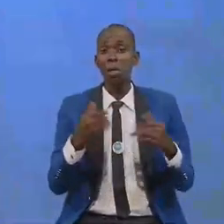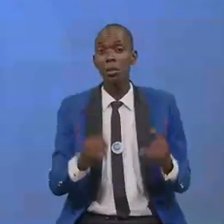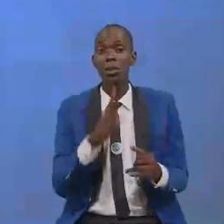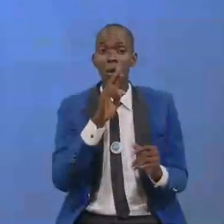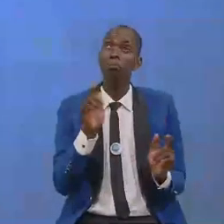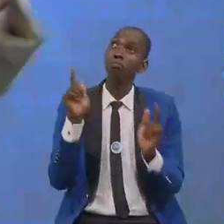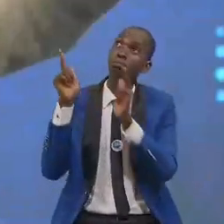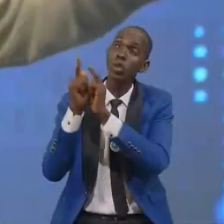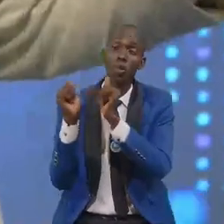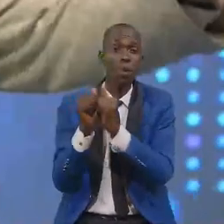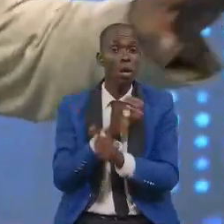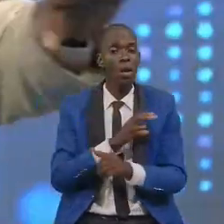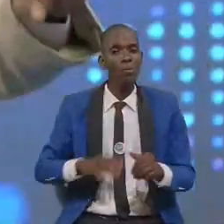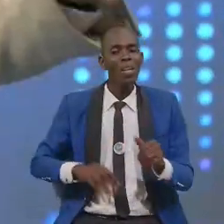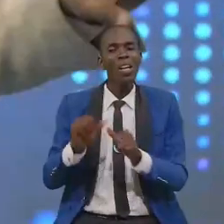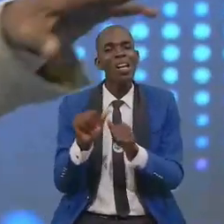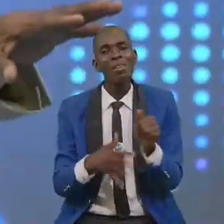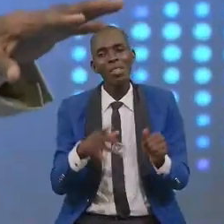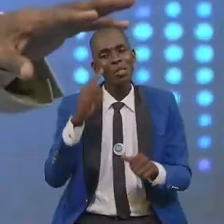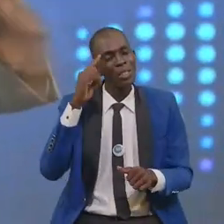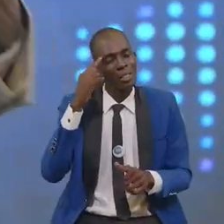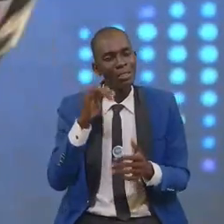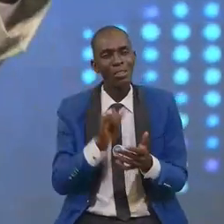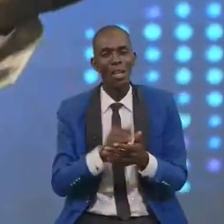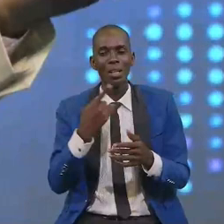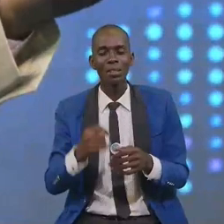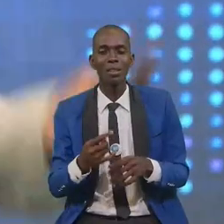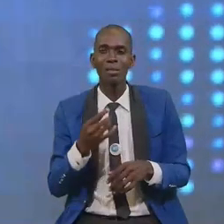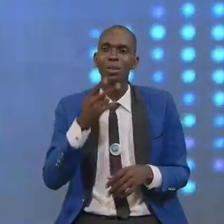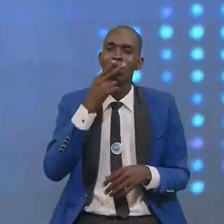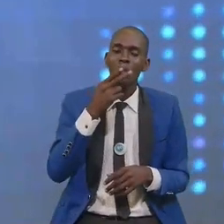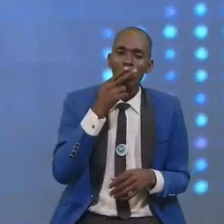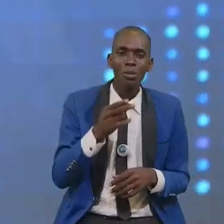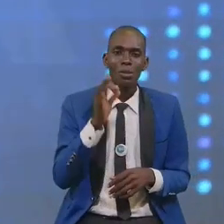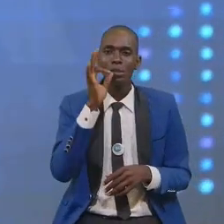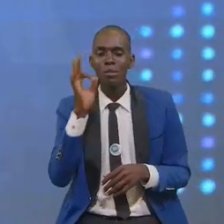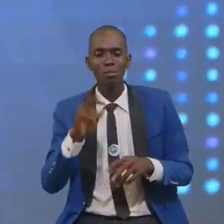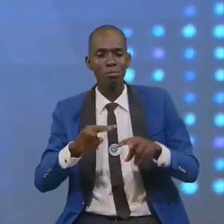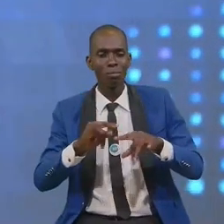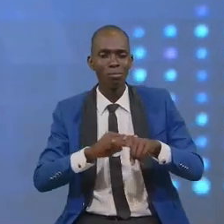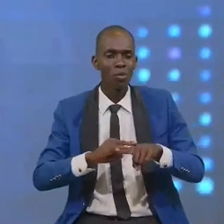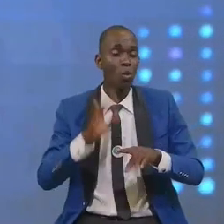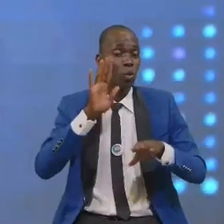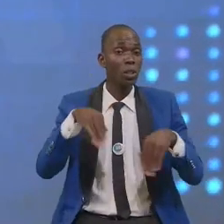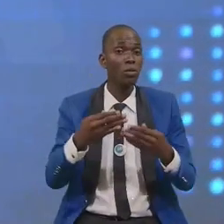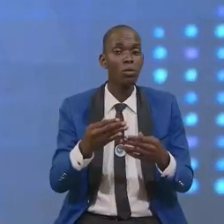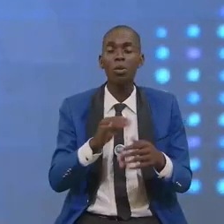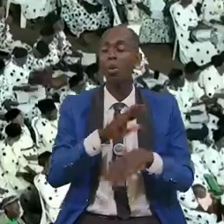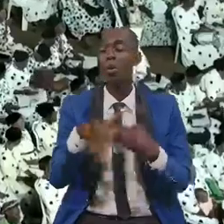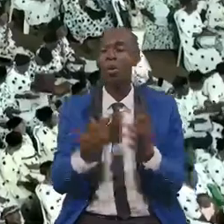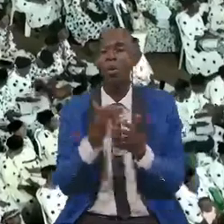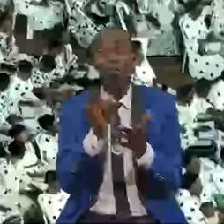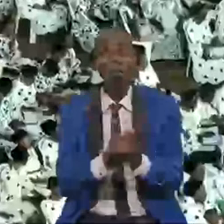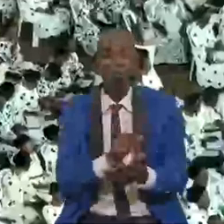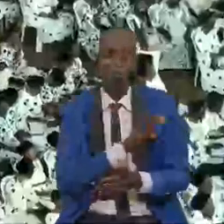à quoi vous pensiez au marijuana va me je n'ai plus nécessaire Chris va te donner cela